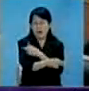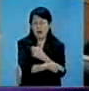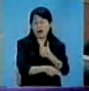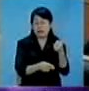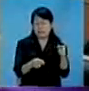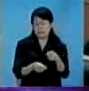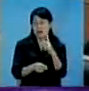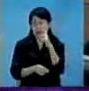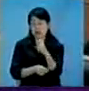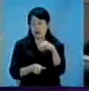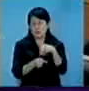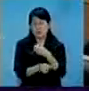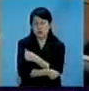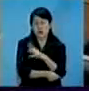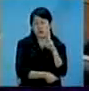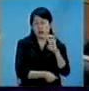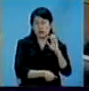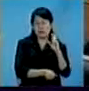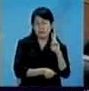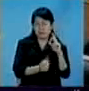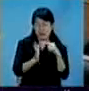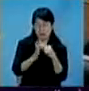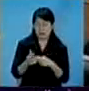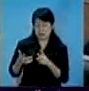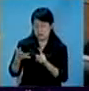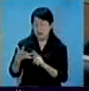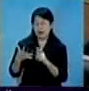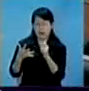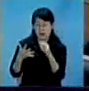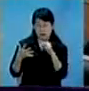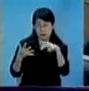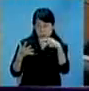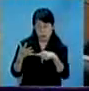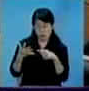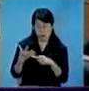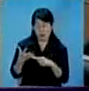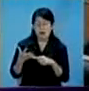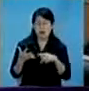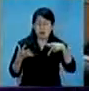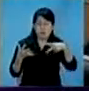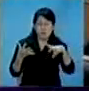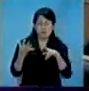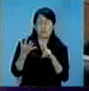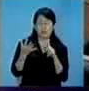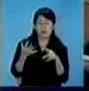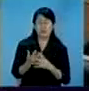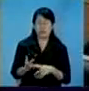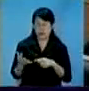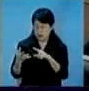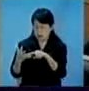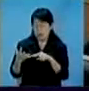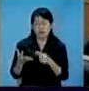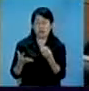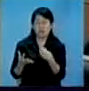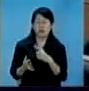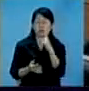ชีวิตที่วชิรพยาบาลคือพงษ์อนุพงษ์กับพลภูริพัฒน์แต่สิ่งที่ได้รับในงานคือเกิดจากสะเก็ดระเบิด